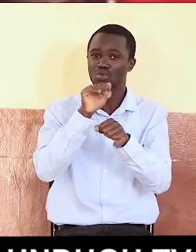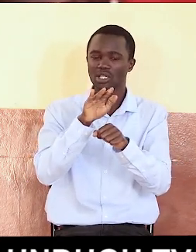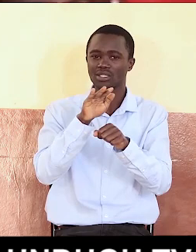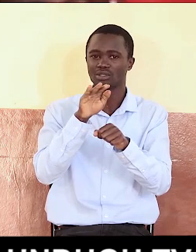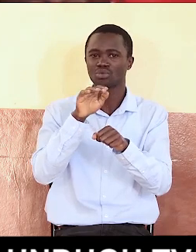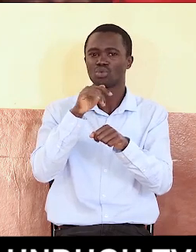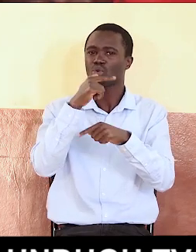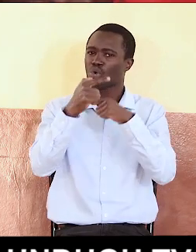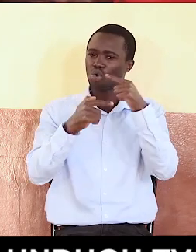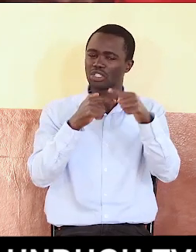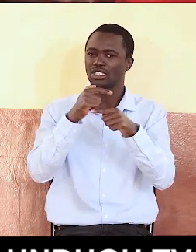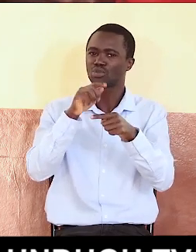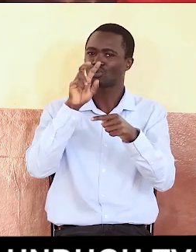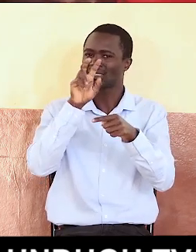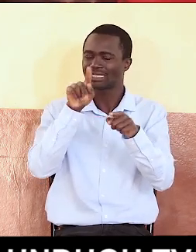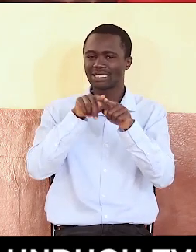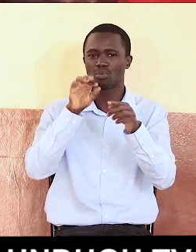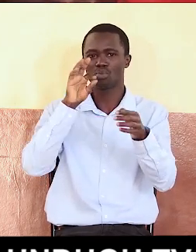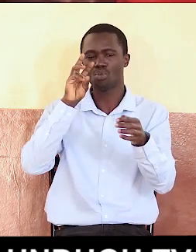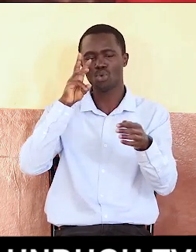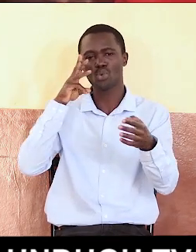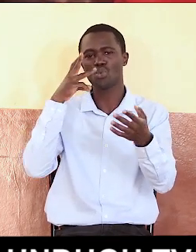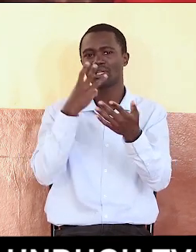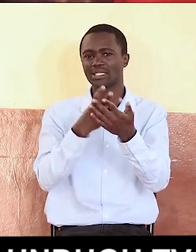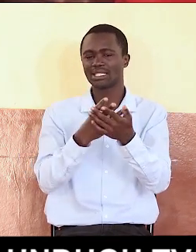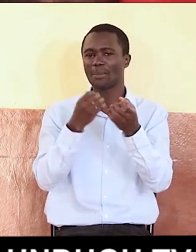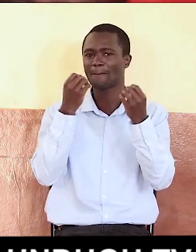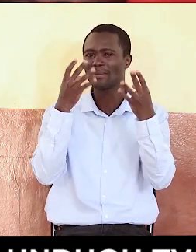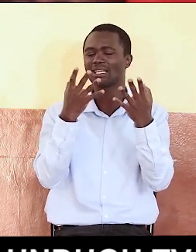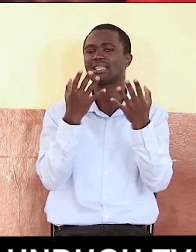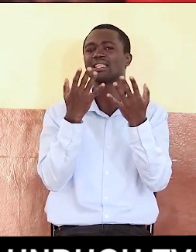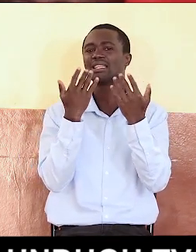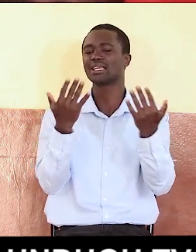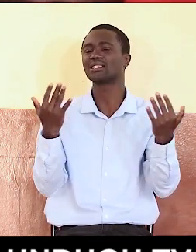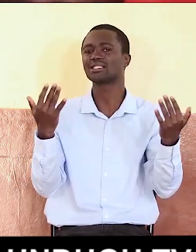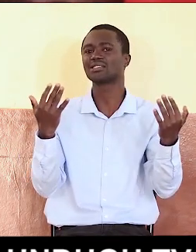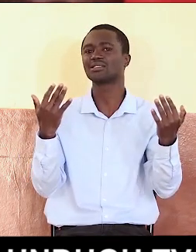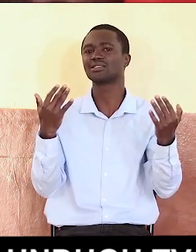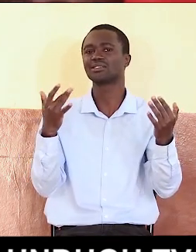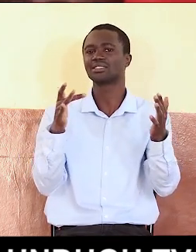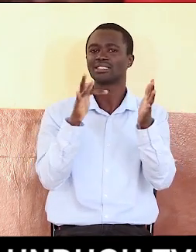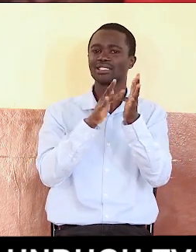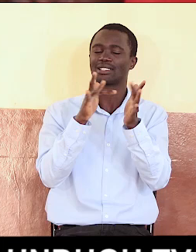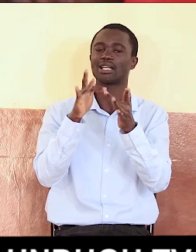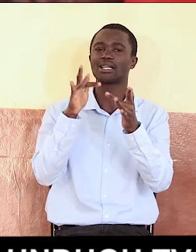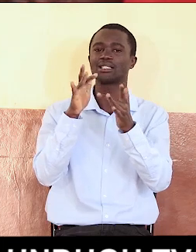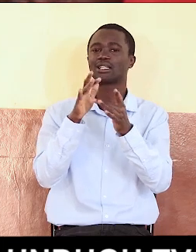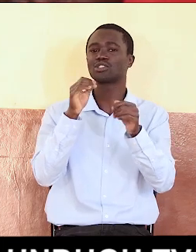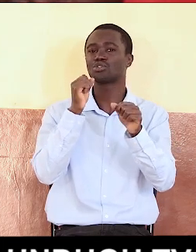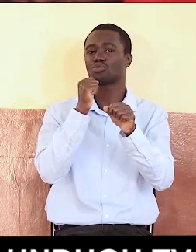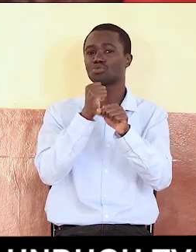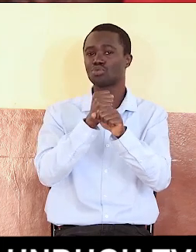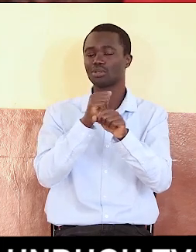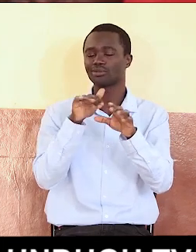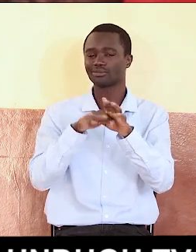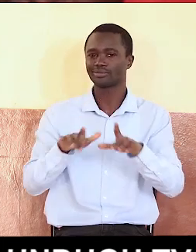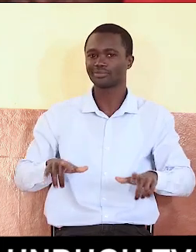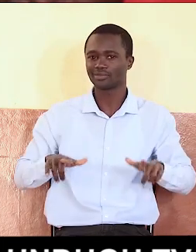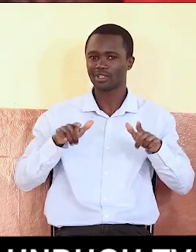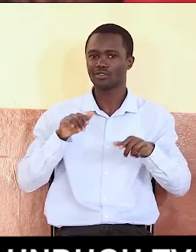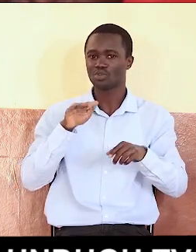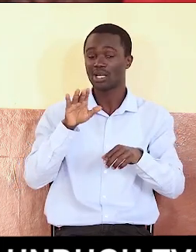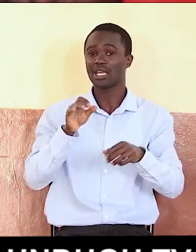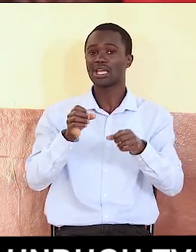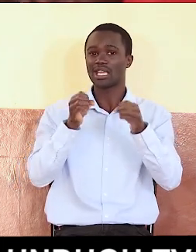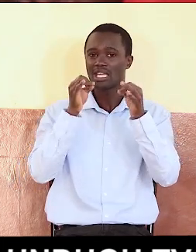kuona na kushuhudia mambo mengi yale Yesu anayoyatenda katika maisha yako, endapo wewe